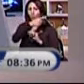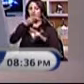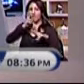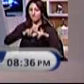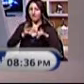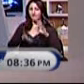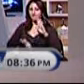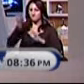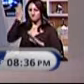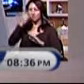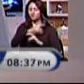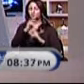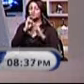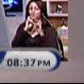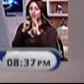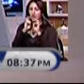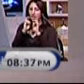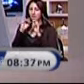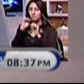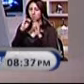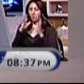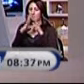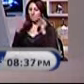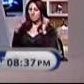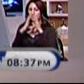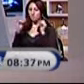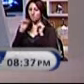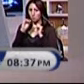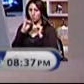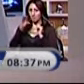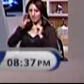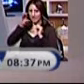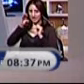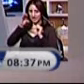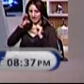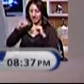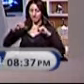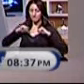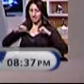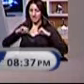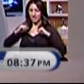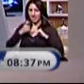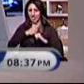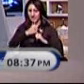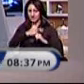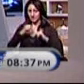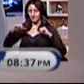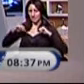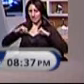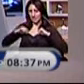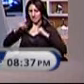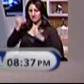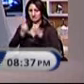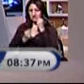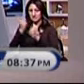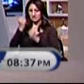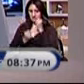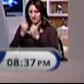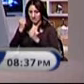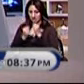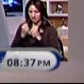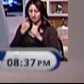خاص، هنحاول من خلاله نعرف الإجابة على السؤال الكبير اللي فجرته روايته الأخيرة نادي السيارات: متى ستدخل مصر النادي